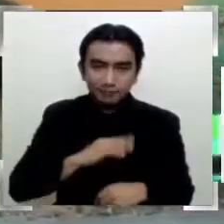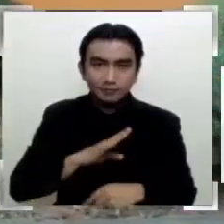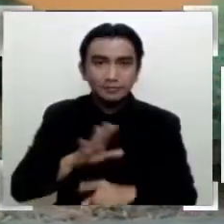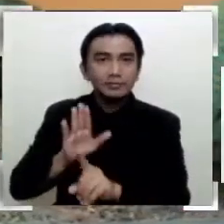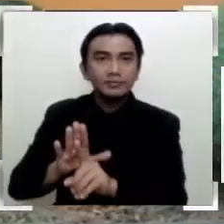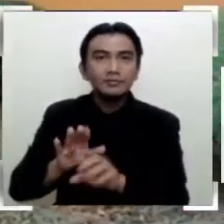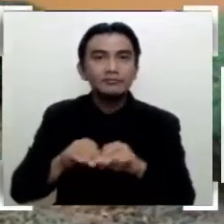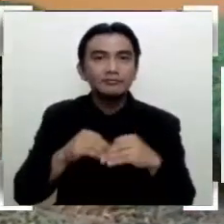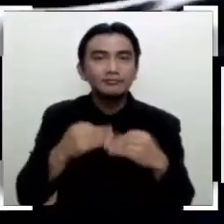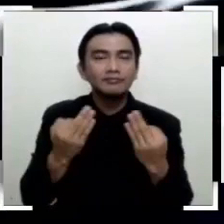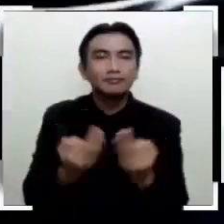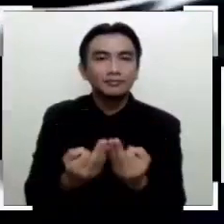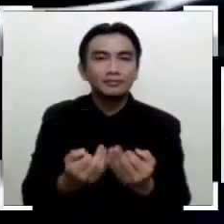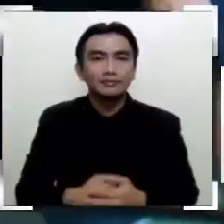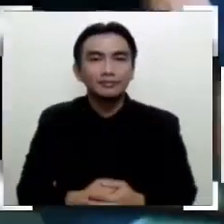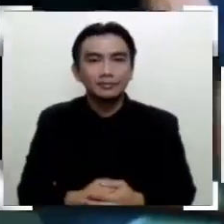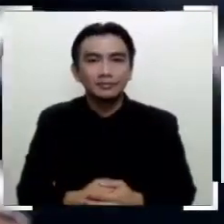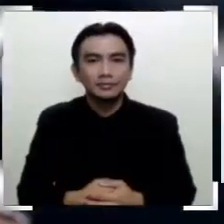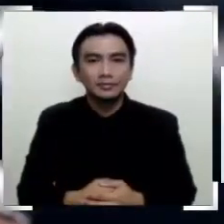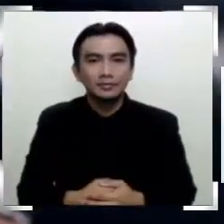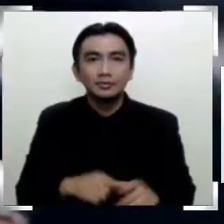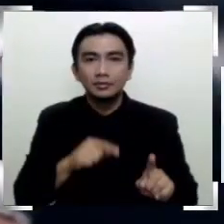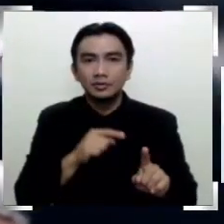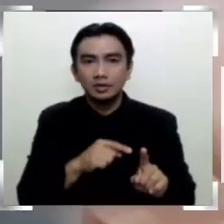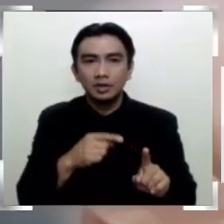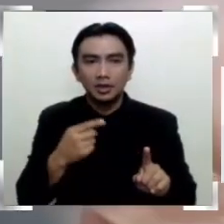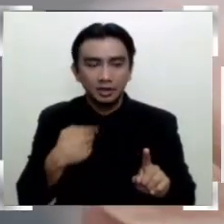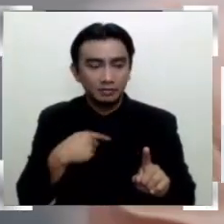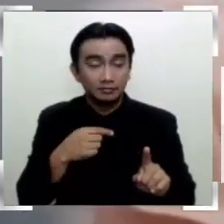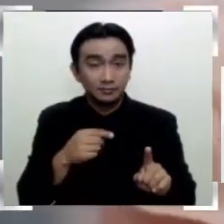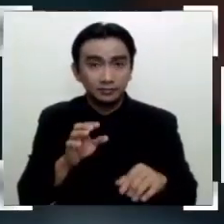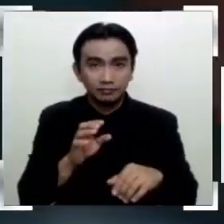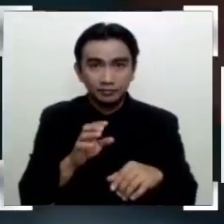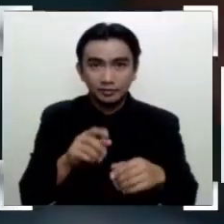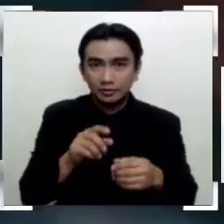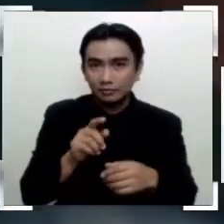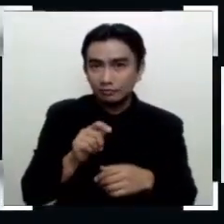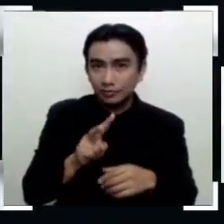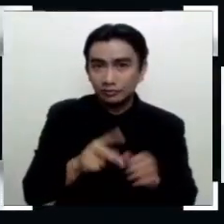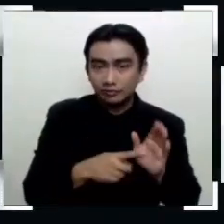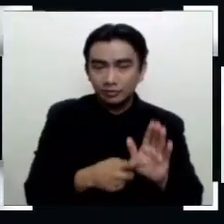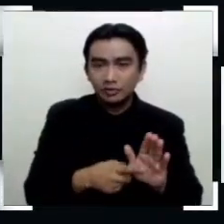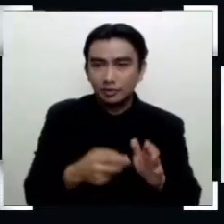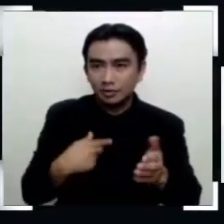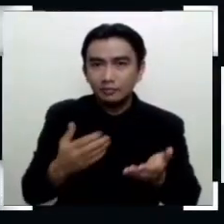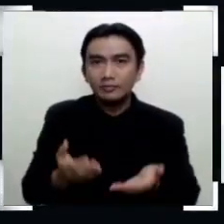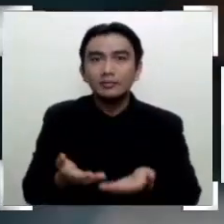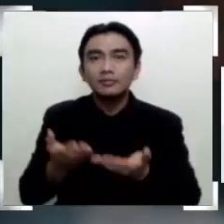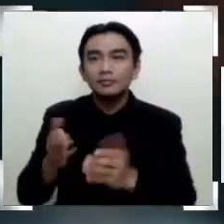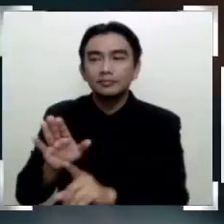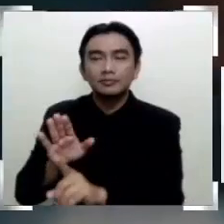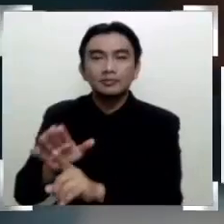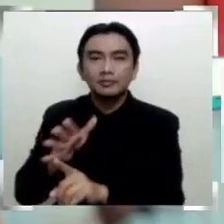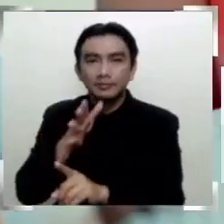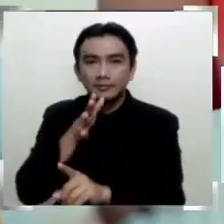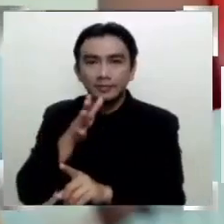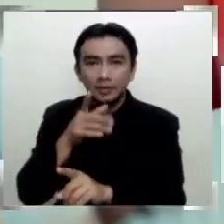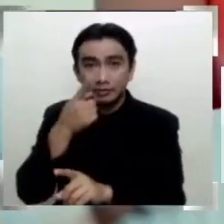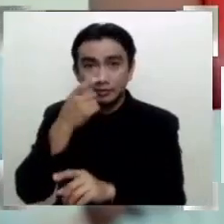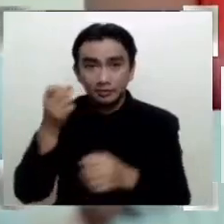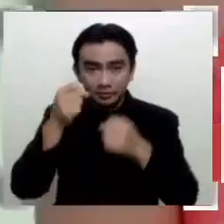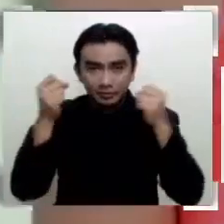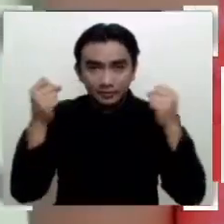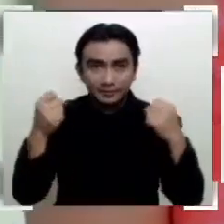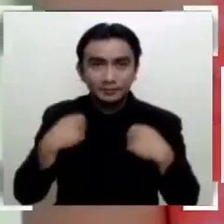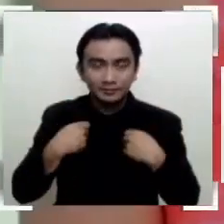Ang pinagbibidahang series, inaalay din daw ni Yasmin sa kanyang ina na naging OFW sa Middle East. Sigurado raw si Yasmin